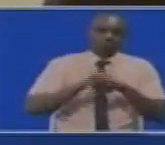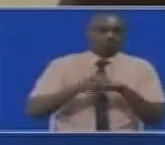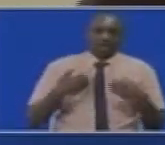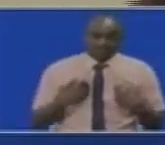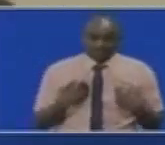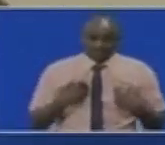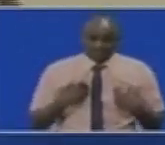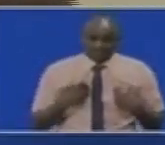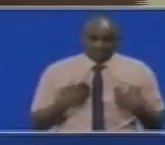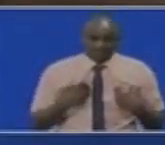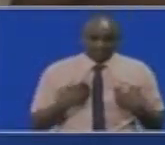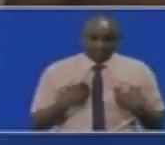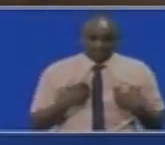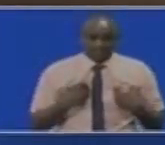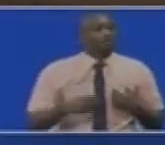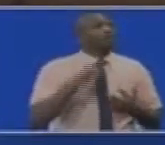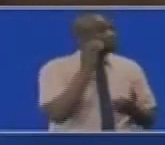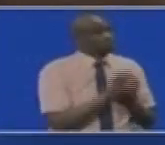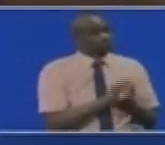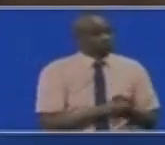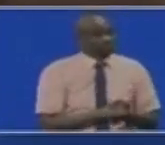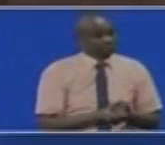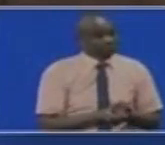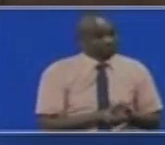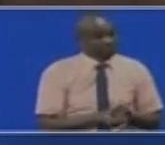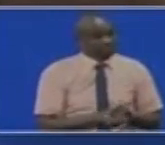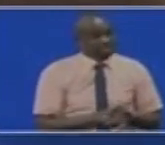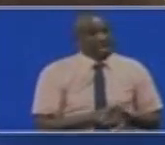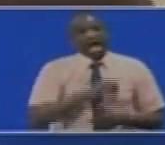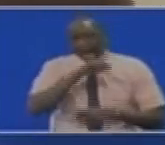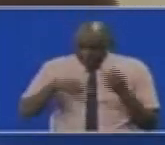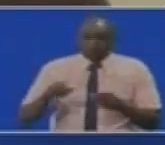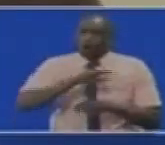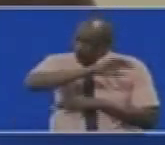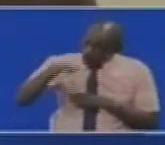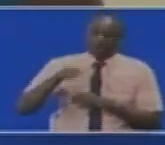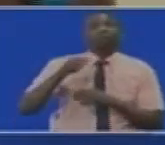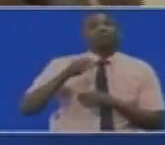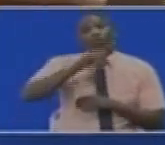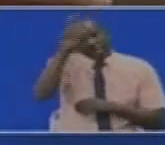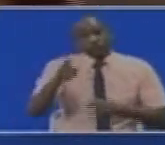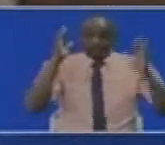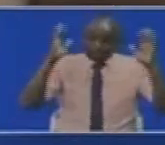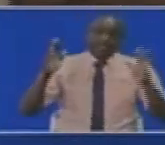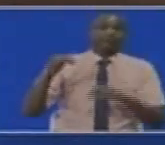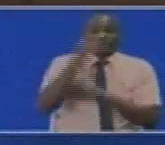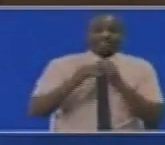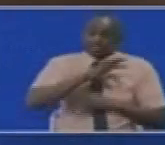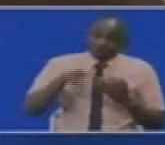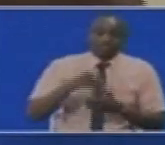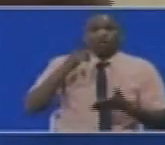out of options. Sindio? The question for the whole country is what next?